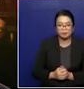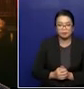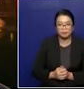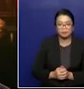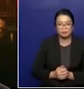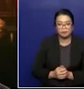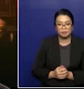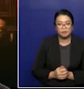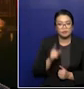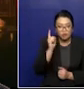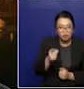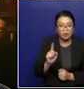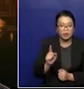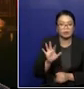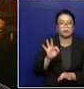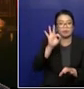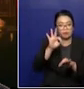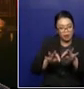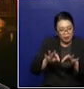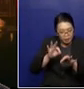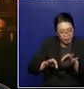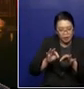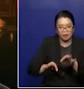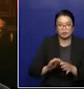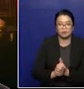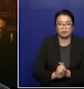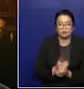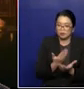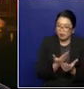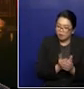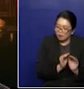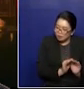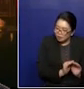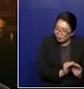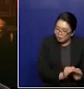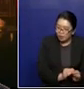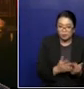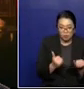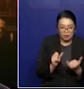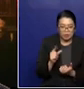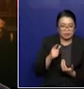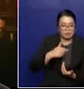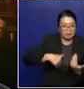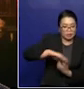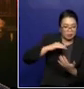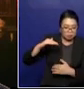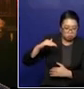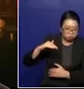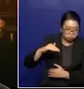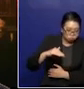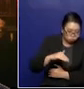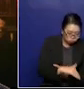ประหยัดอดออมฮะเอาชีวิตให้รอดฮะกับเรือเศรษฐกิจที่กำลังจะอับปางลงเ